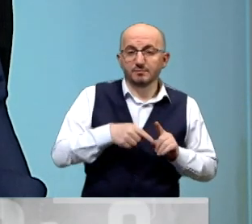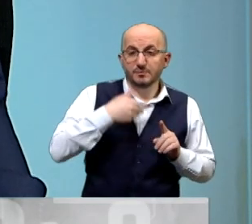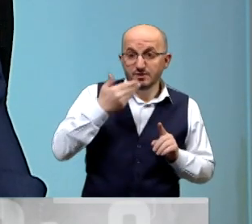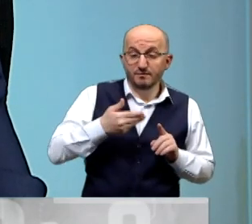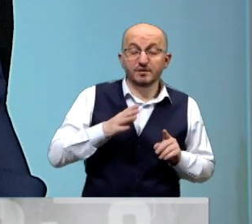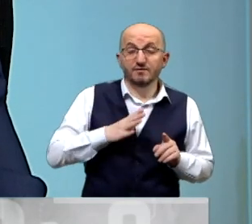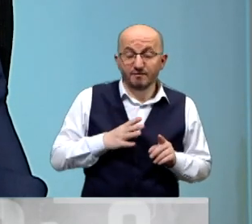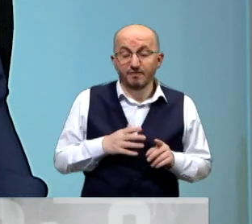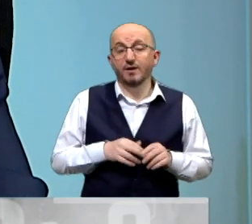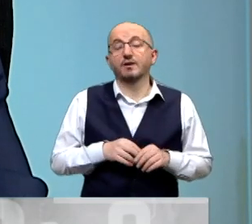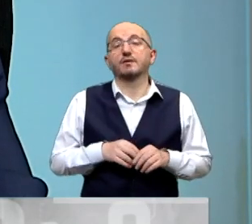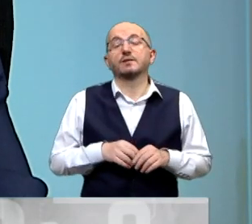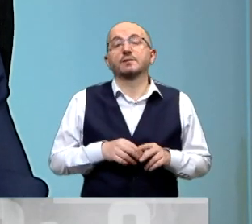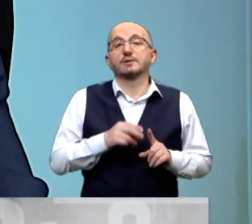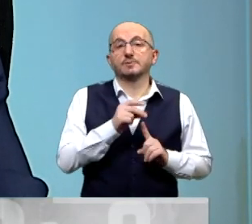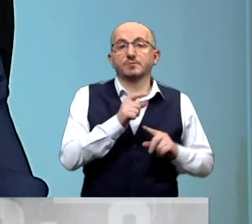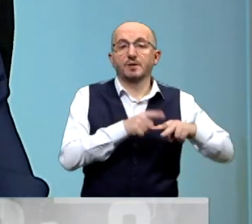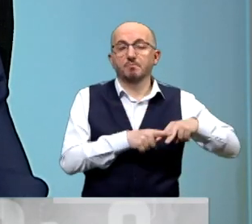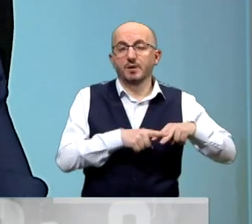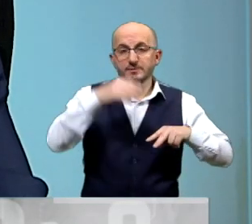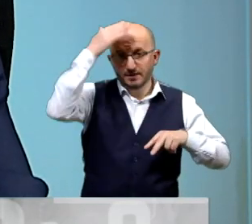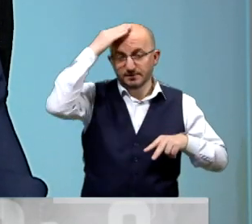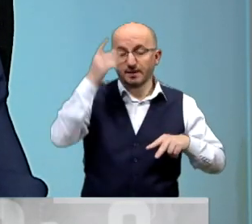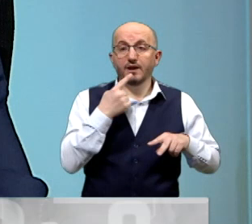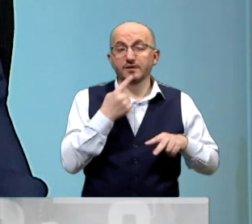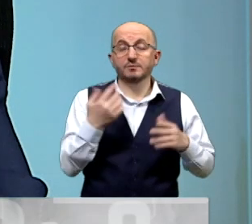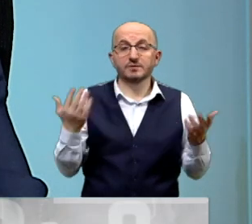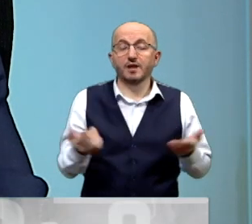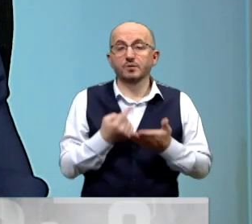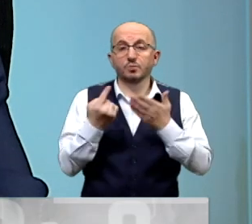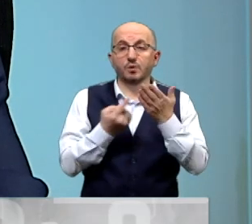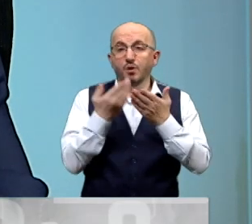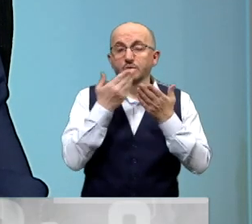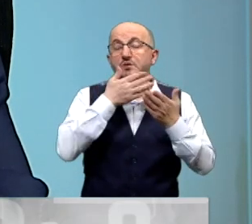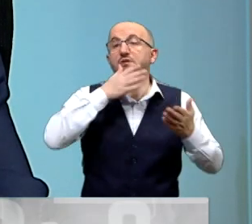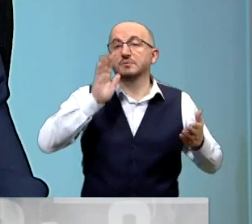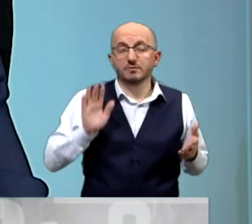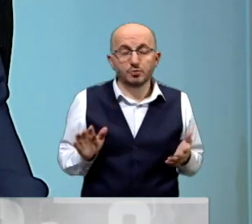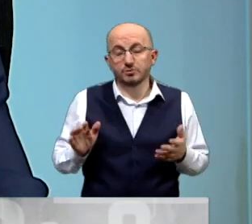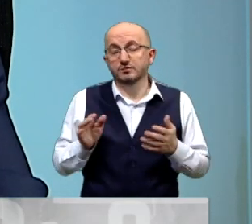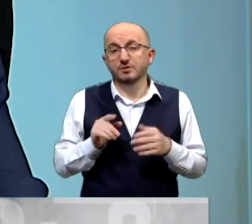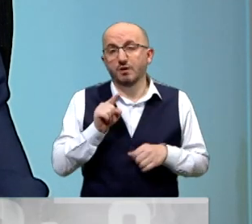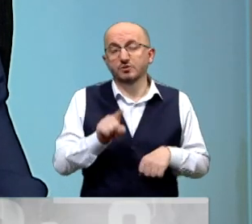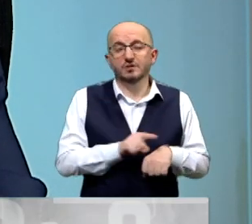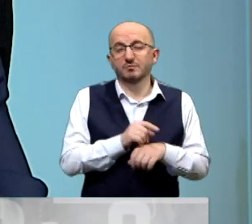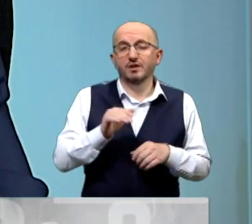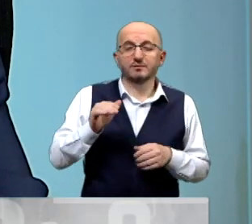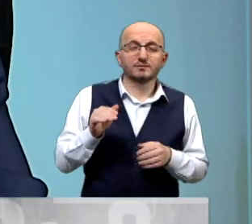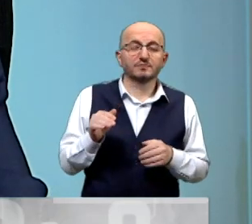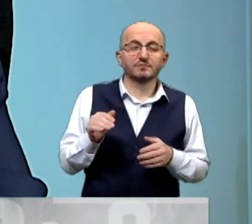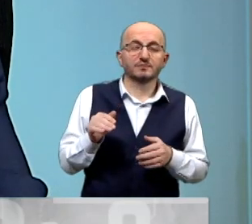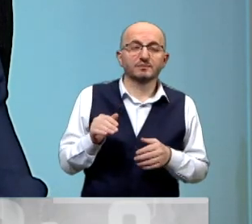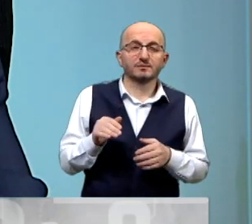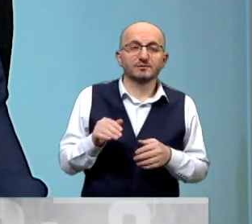İbn Abbas Hazretleri demiş ki; Yani eğer Kur'an okumasını bilmiyorsa o zaman küçükse işte